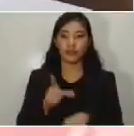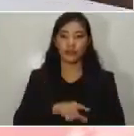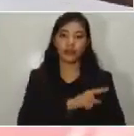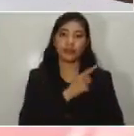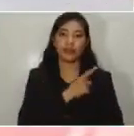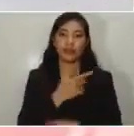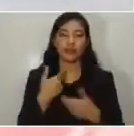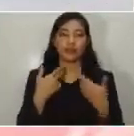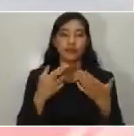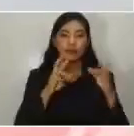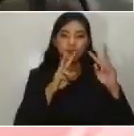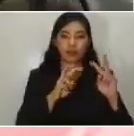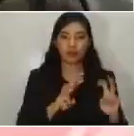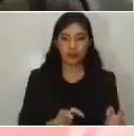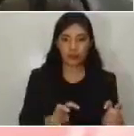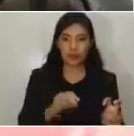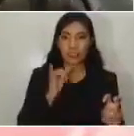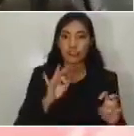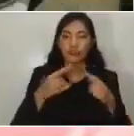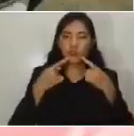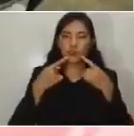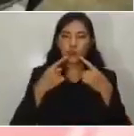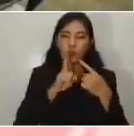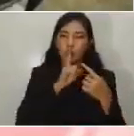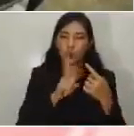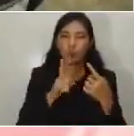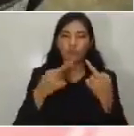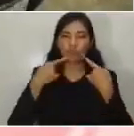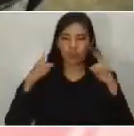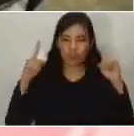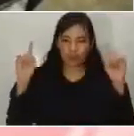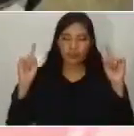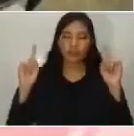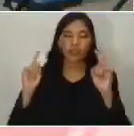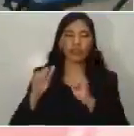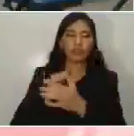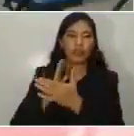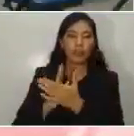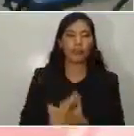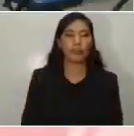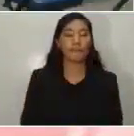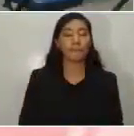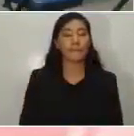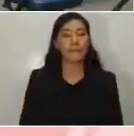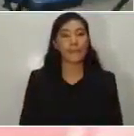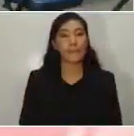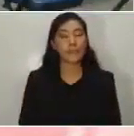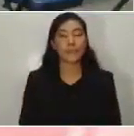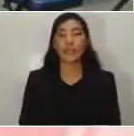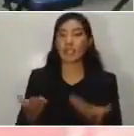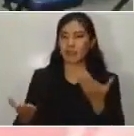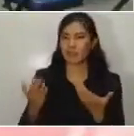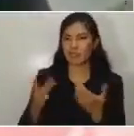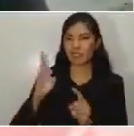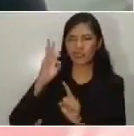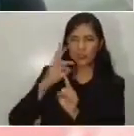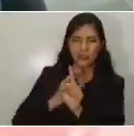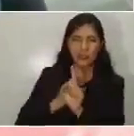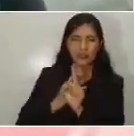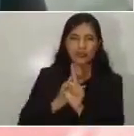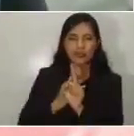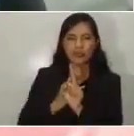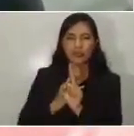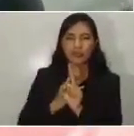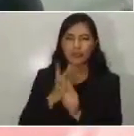mga nararamdaman after dun. So ang mga merong mix and match. Pero wala namang yung nakakabahala or severe na